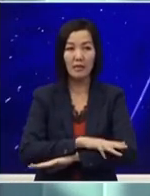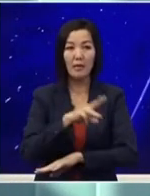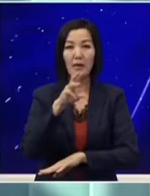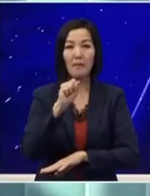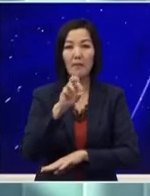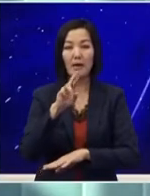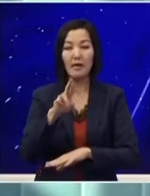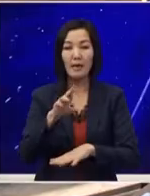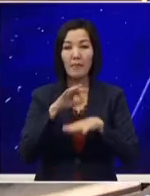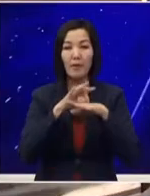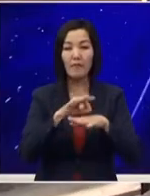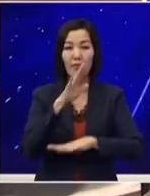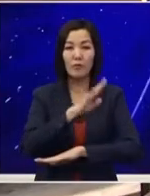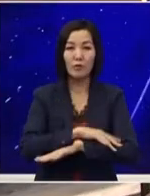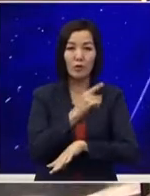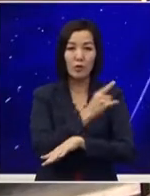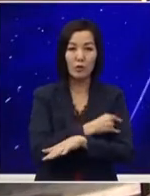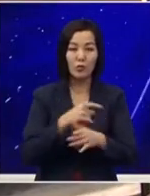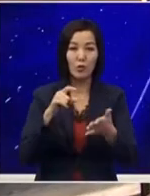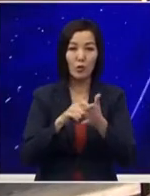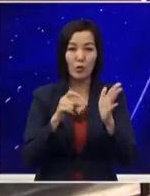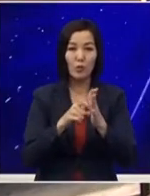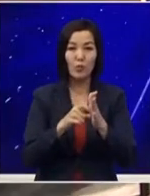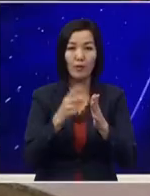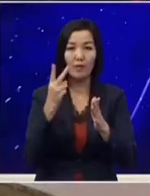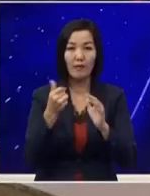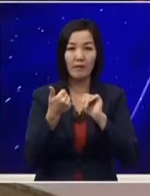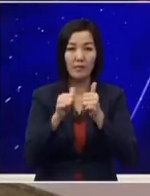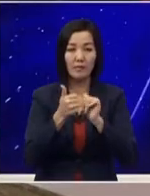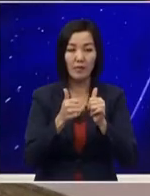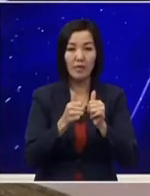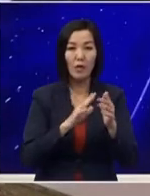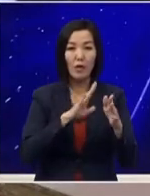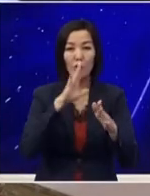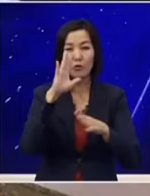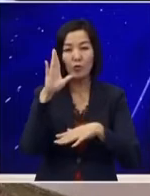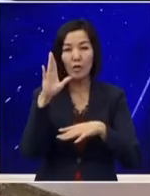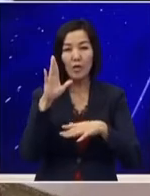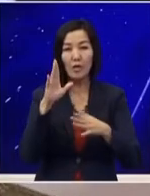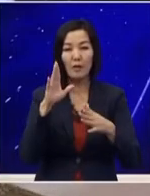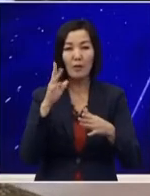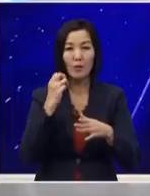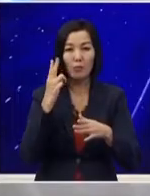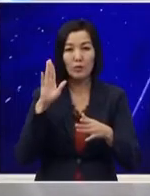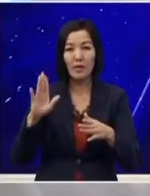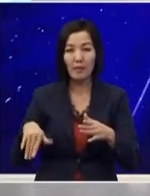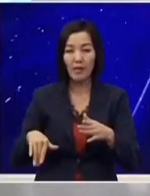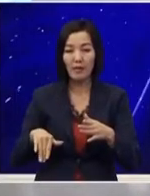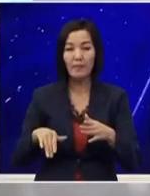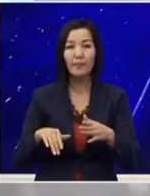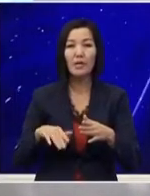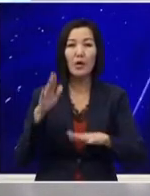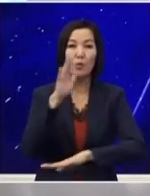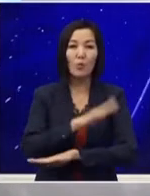Нургалиева ведет занятия в дежурной группе, которую разделили на 2 смены – с утра и после обеда. Нагрузки педагога не пугают, на урок